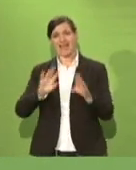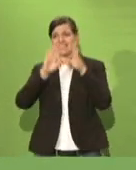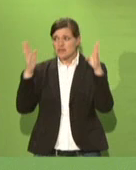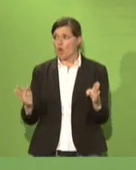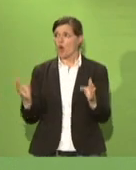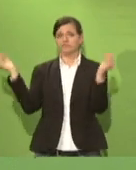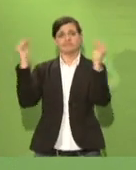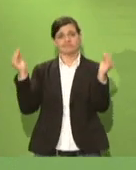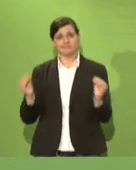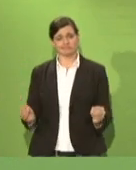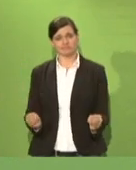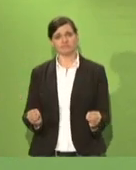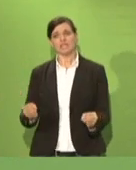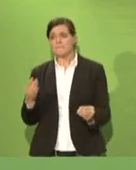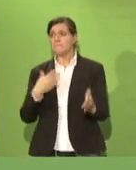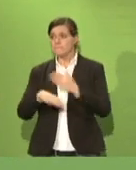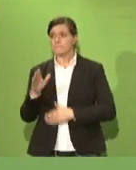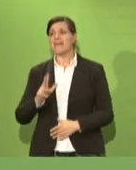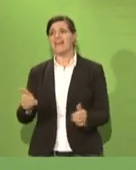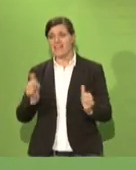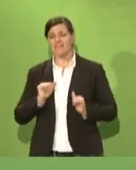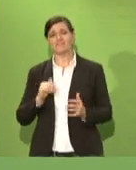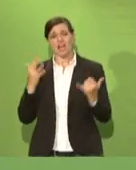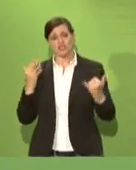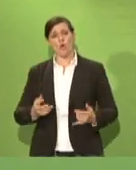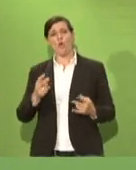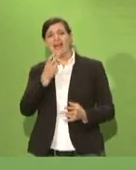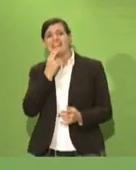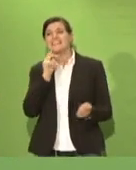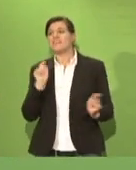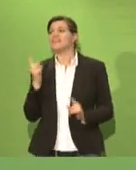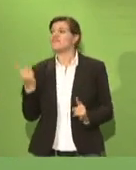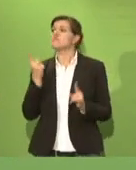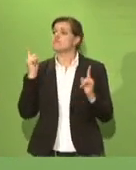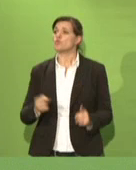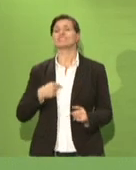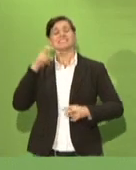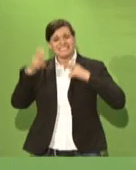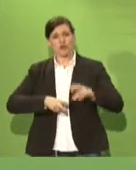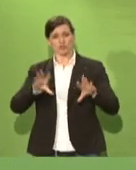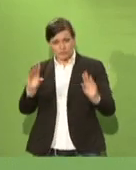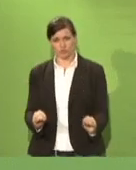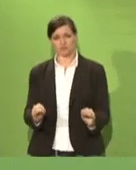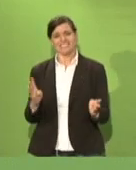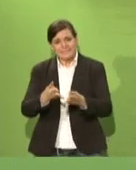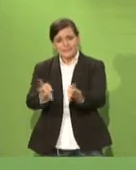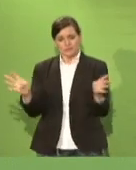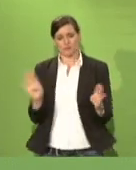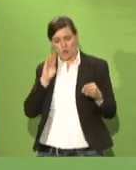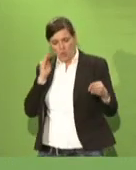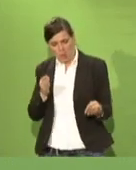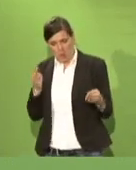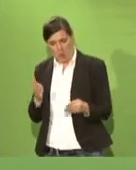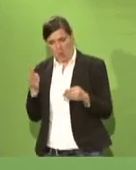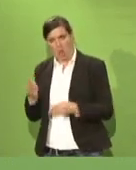bringt allemal mehr. Das sind die tiefhängenden Früchte der Energiewende. Wir müssen Energiewende in der ganzen Breite sehen und nicht nur als